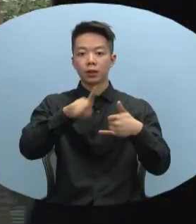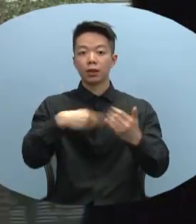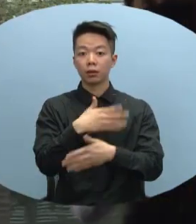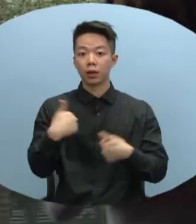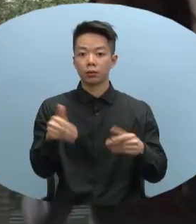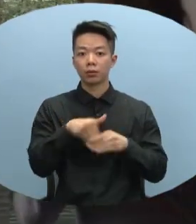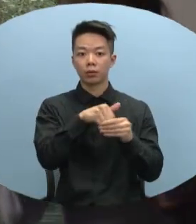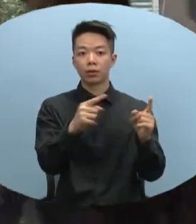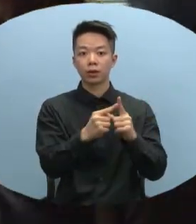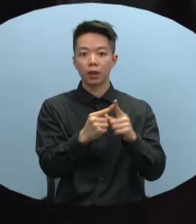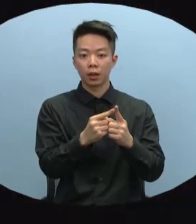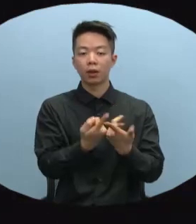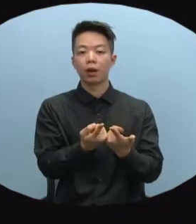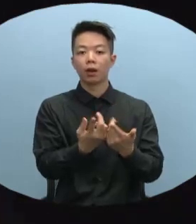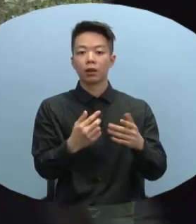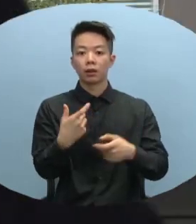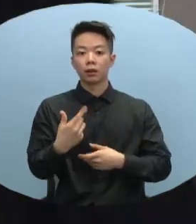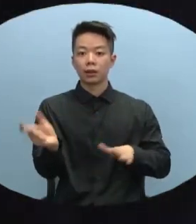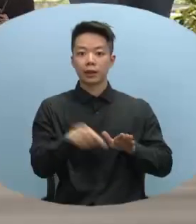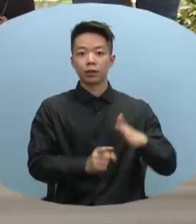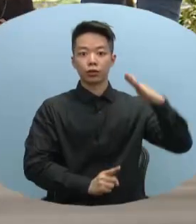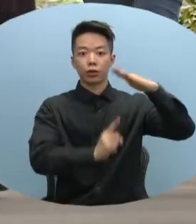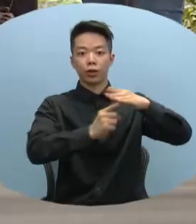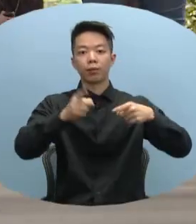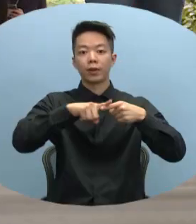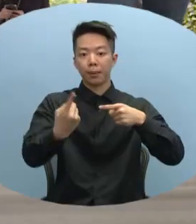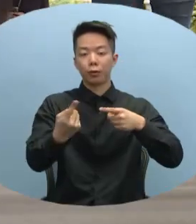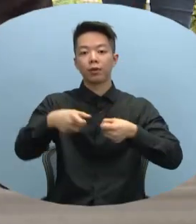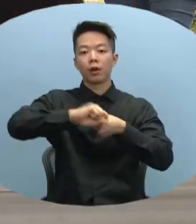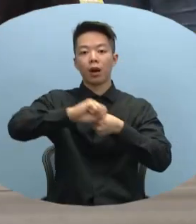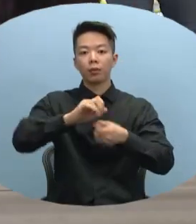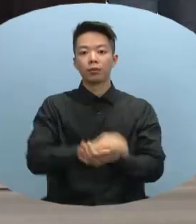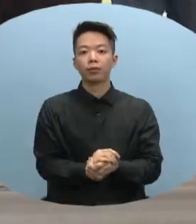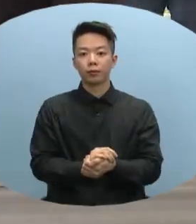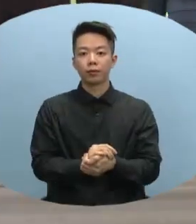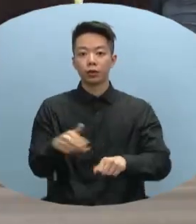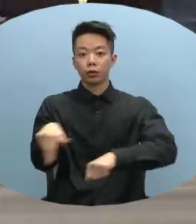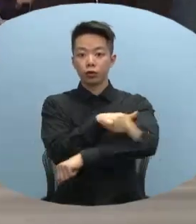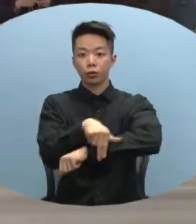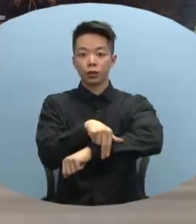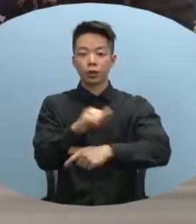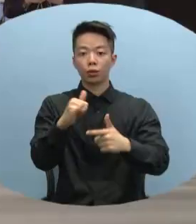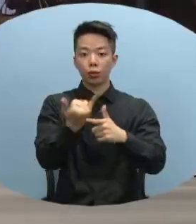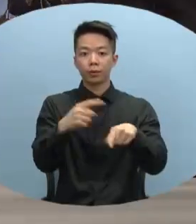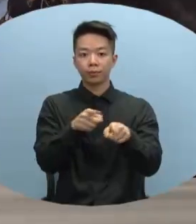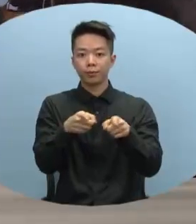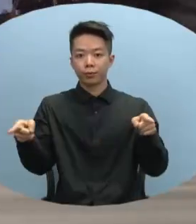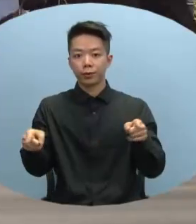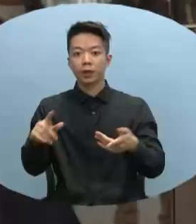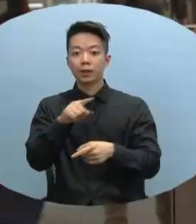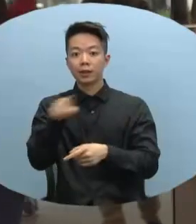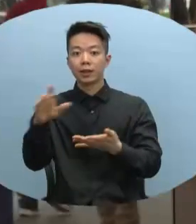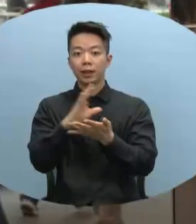健全申请人的资产上限放宽一倍。这个措施将会延长6个月至明年